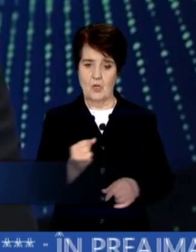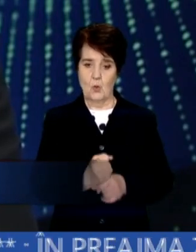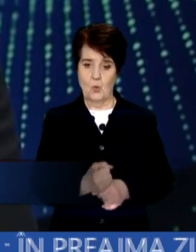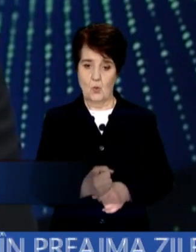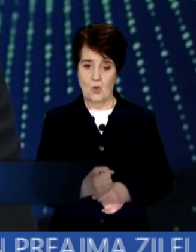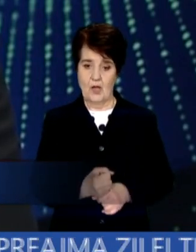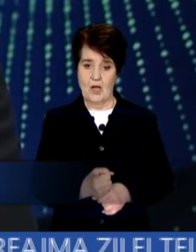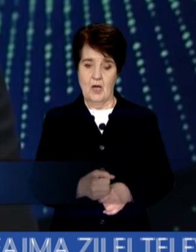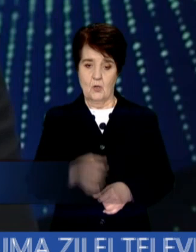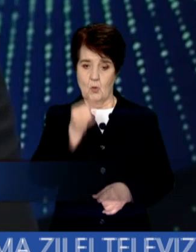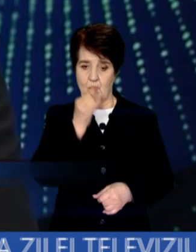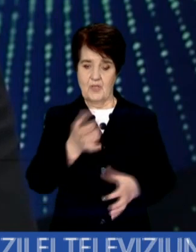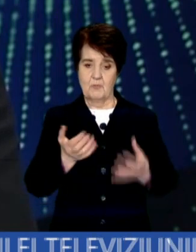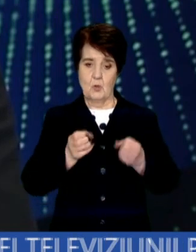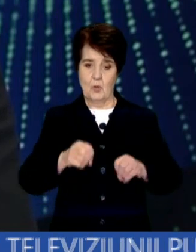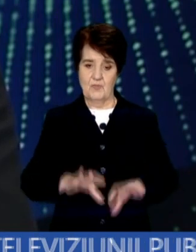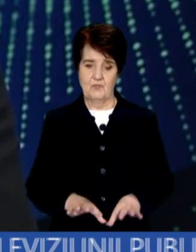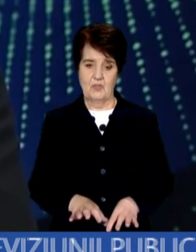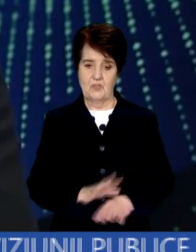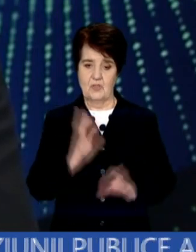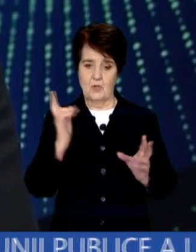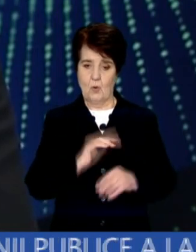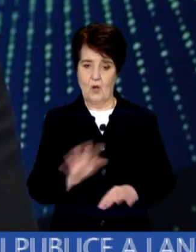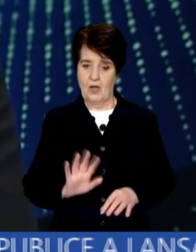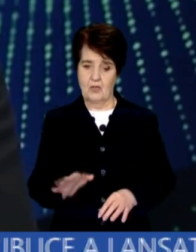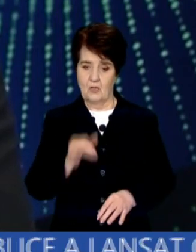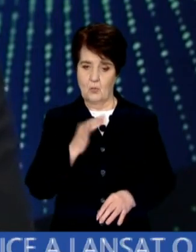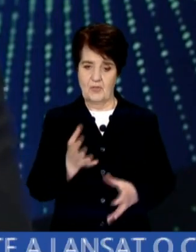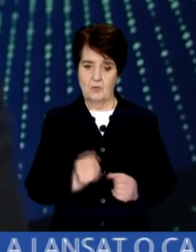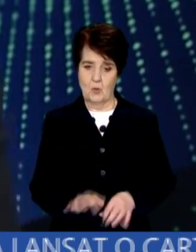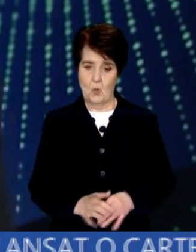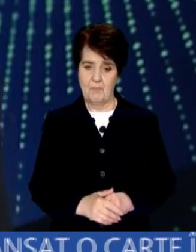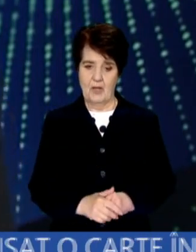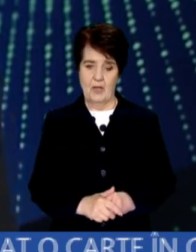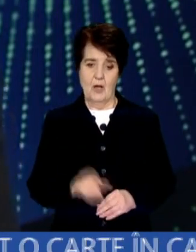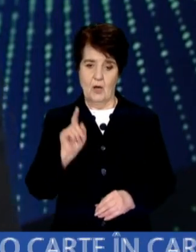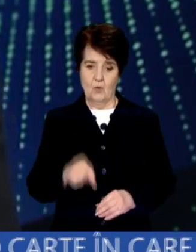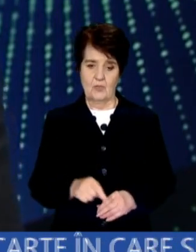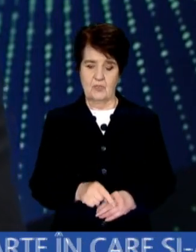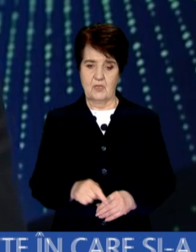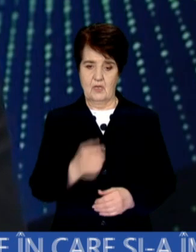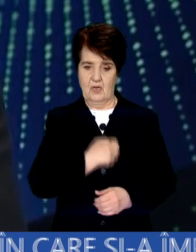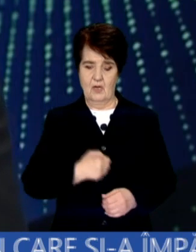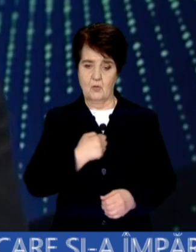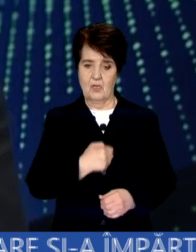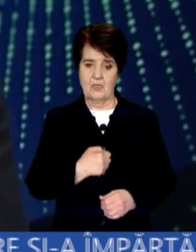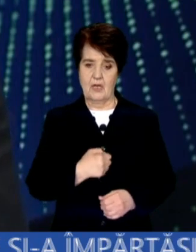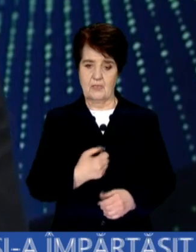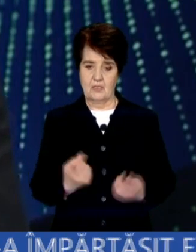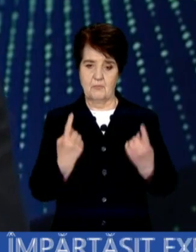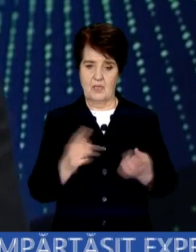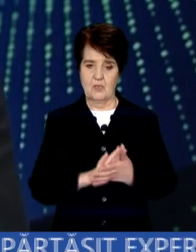dar nu puteam să luăm decizii raționale care o să înrăutățească semnificativ